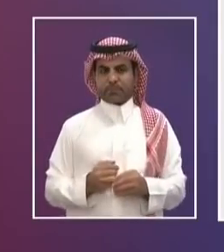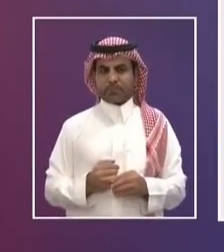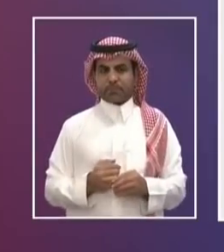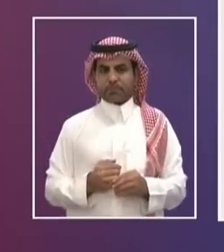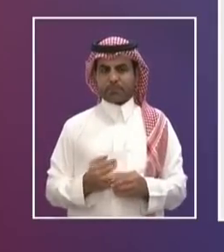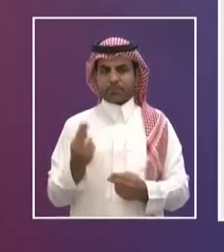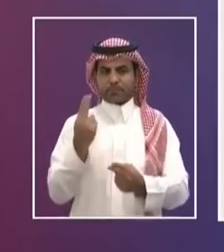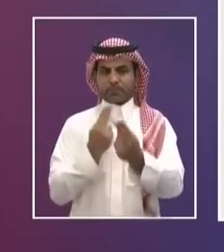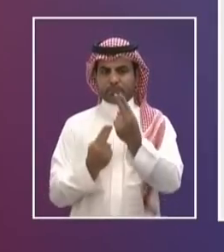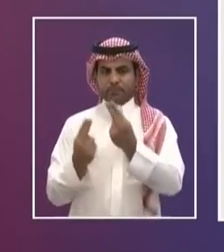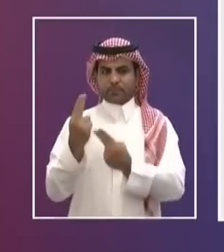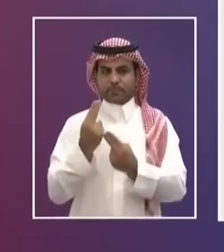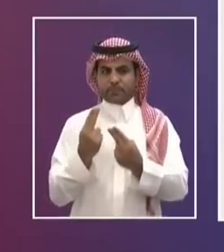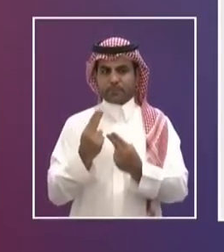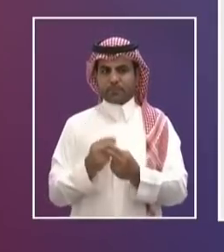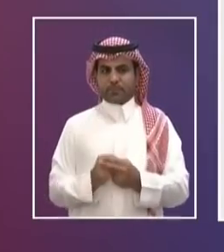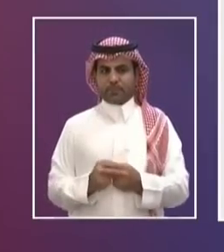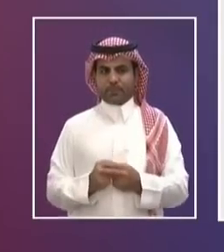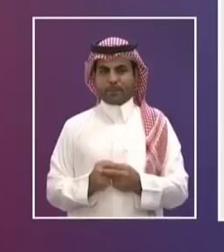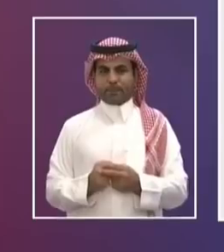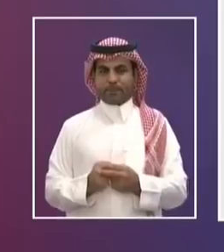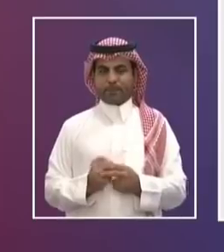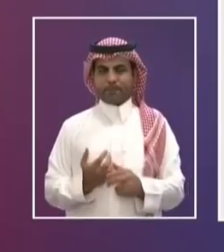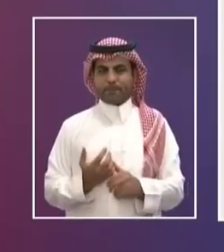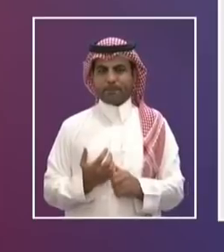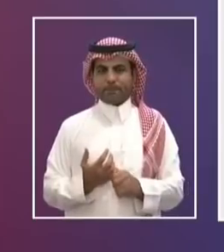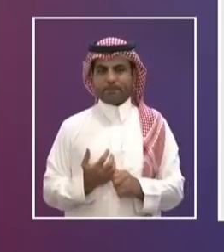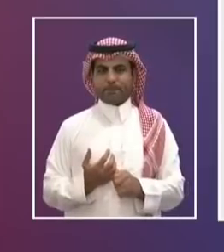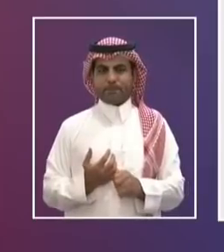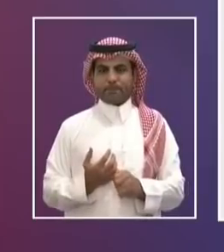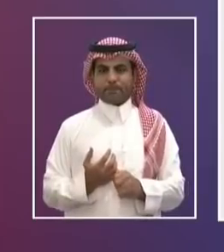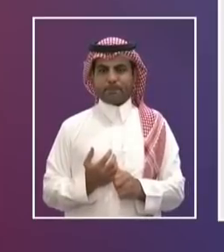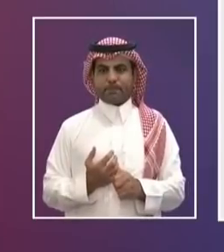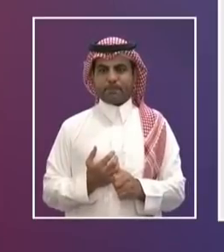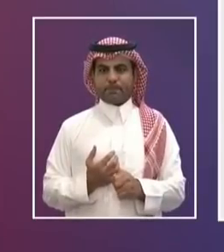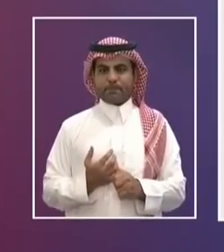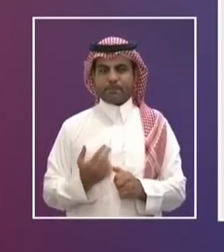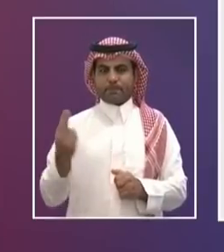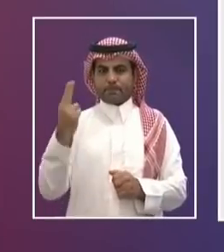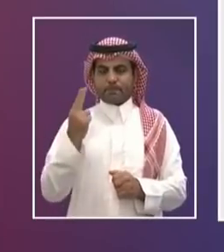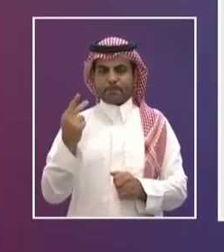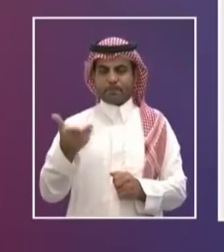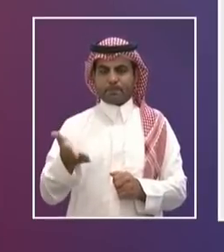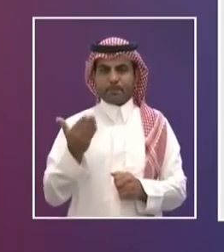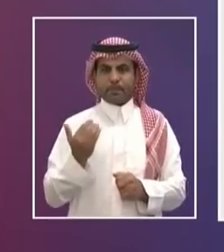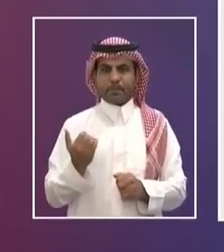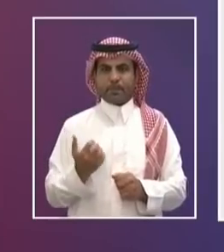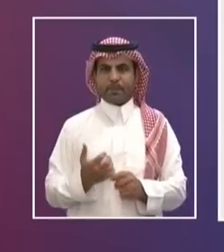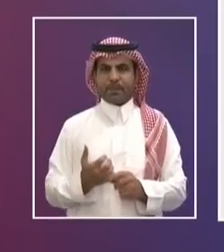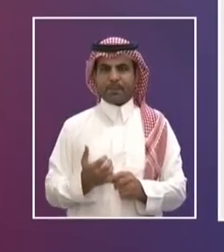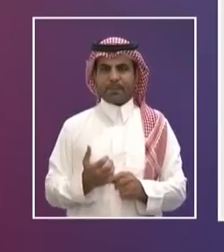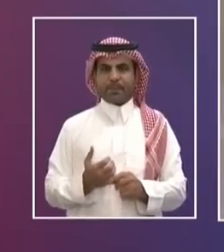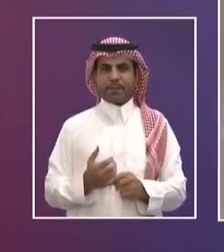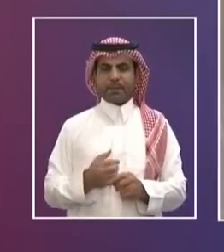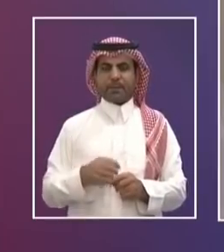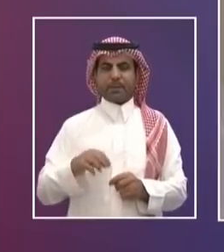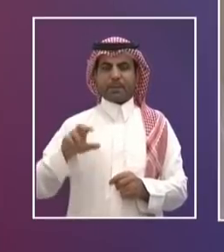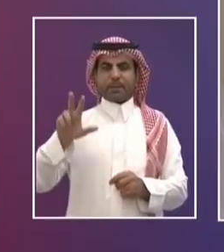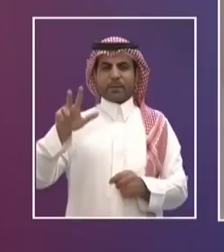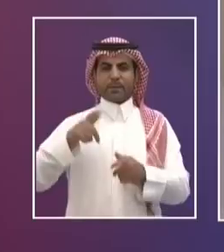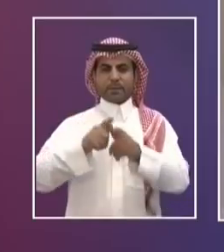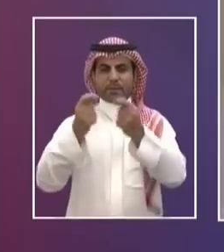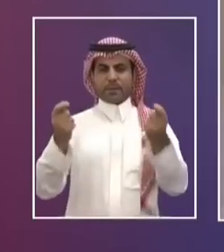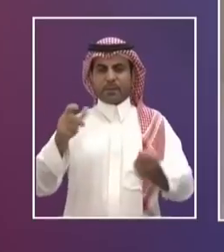أعتقد أن هناك أسئلة للصحفيين، فنأخذ السؤال الأول إذا سمحت. ناصر السلمي من